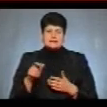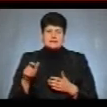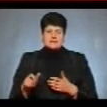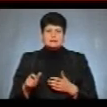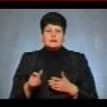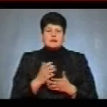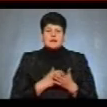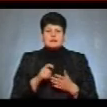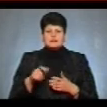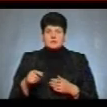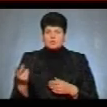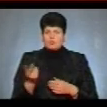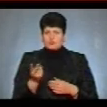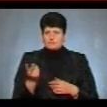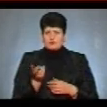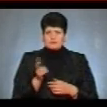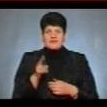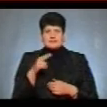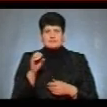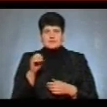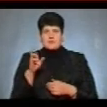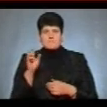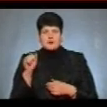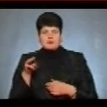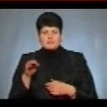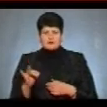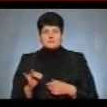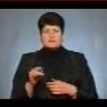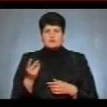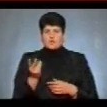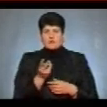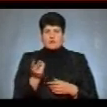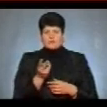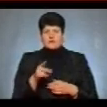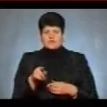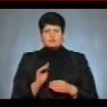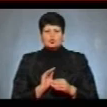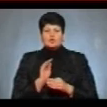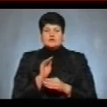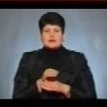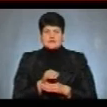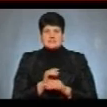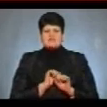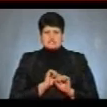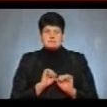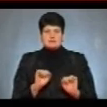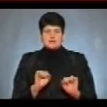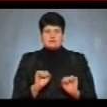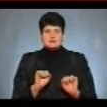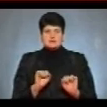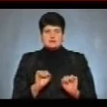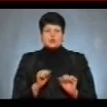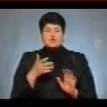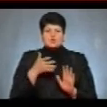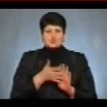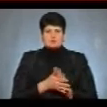якщо кандидати обоє вийдуть на дебати, вони обом їм додасться в сміливості і в